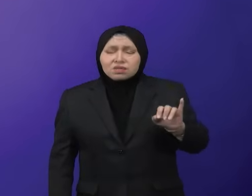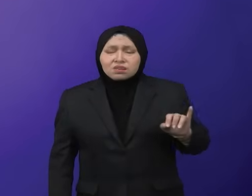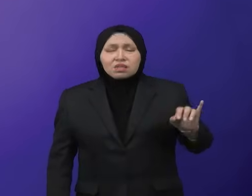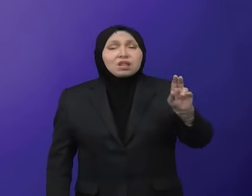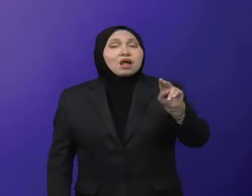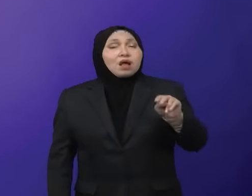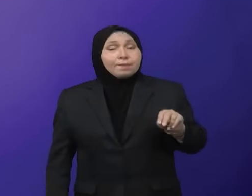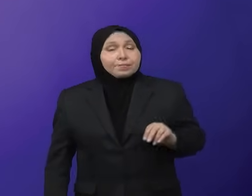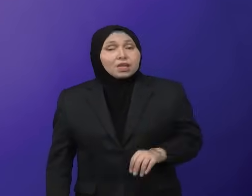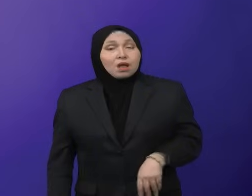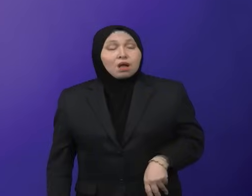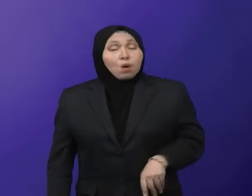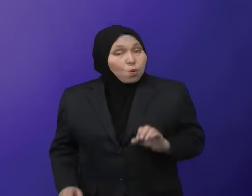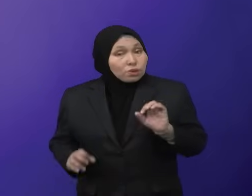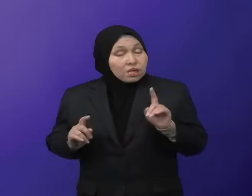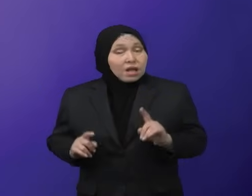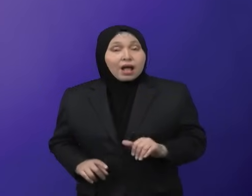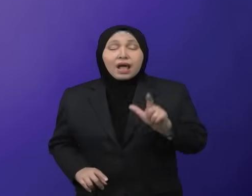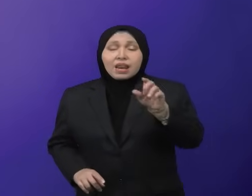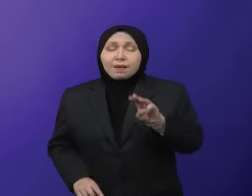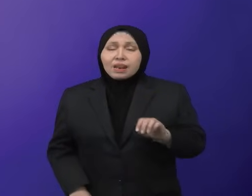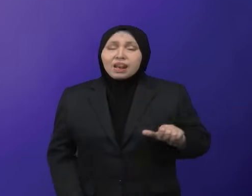mustadhafid, okey, al